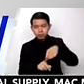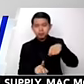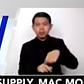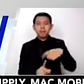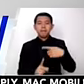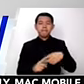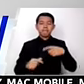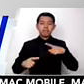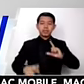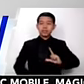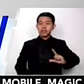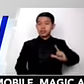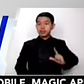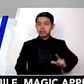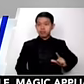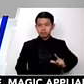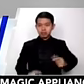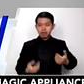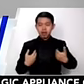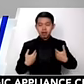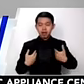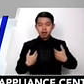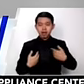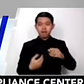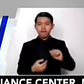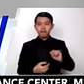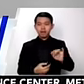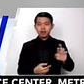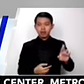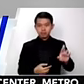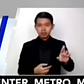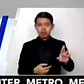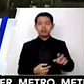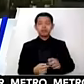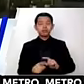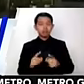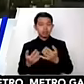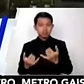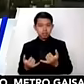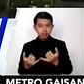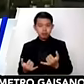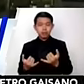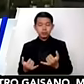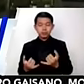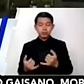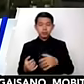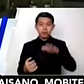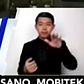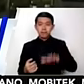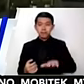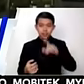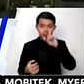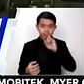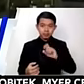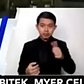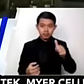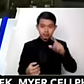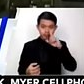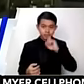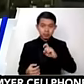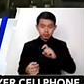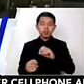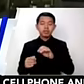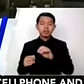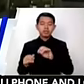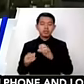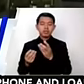ng ano na pasukan ng hangin nagpapagaling sa ospital ang bata Syempre bilang isang magulang masakit yung nakikita mo